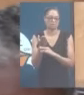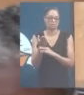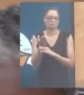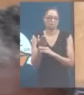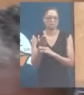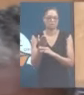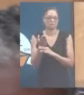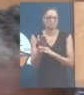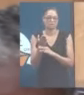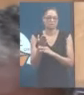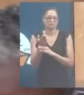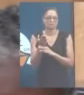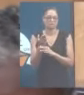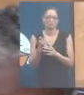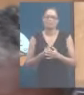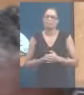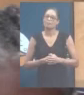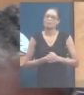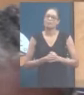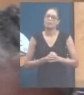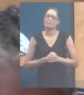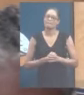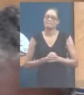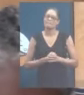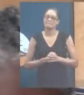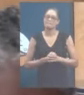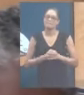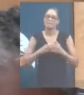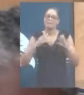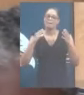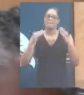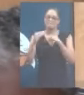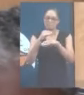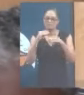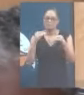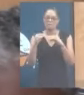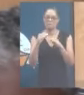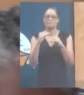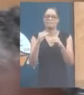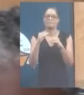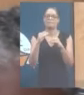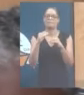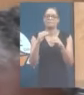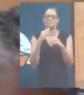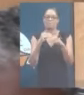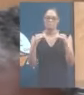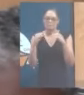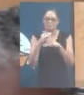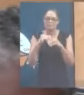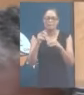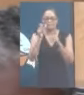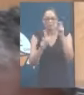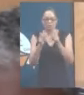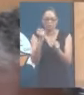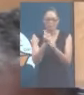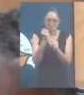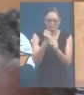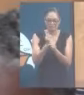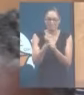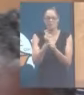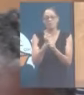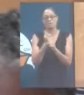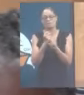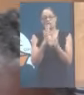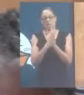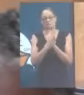Donc, lorsqu'on s'adresse, le peuple s'adresse à nous, en particulier les travailleurs s'adressent à nous, notre